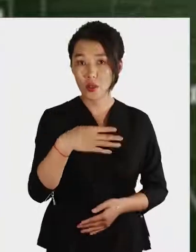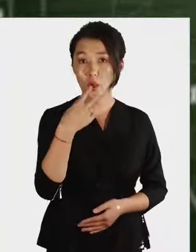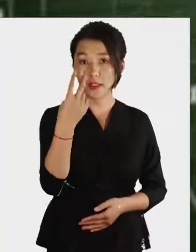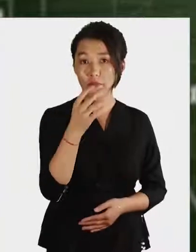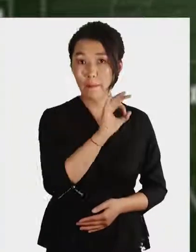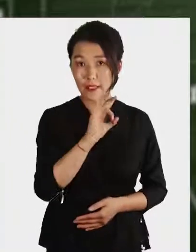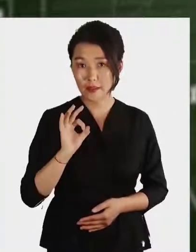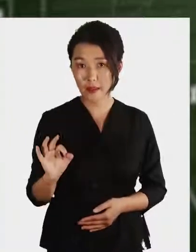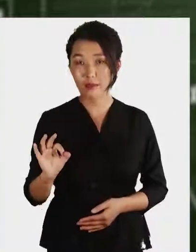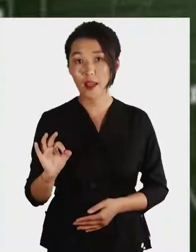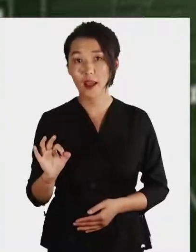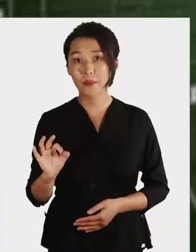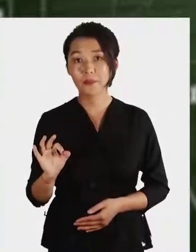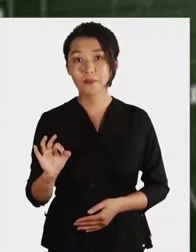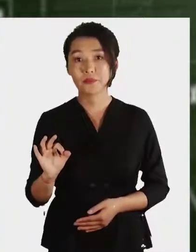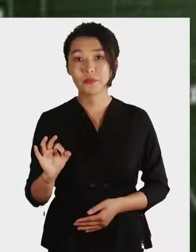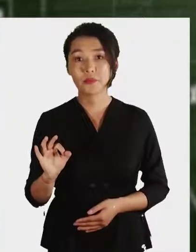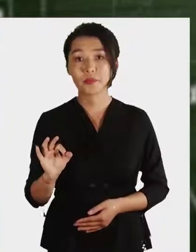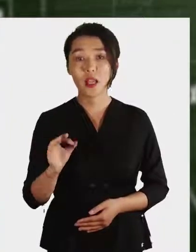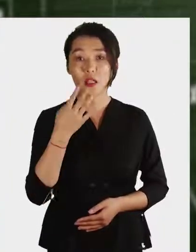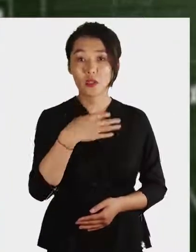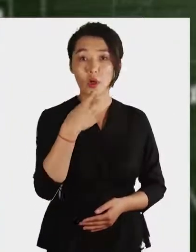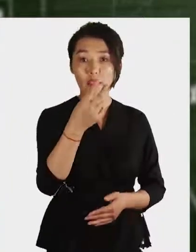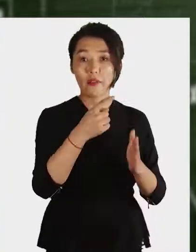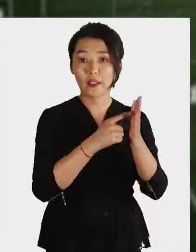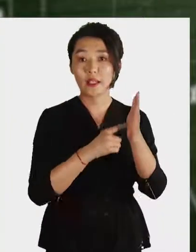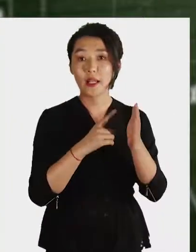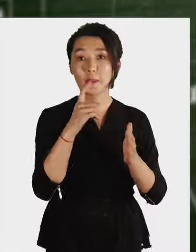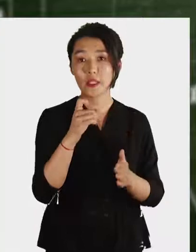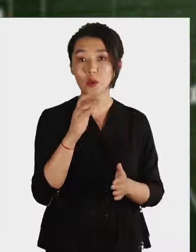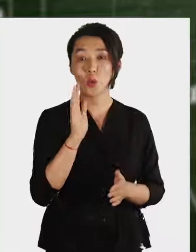42%. 42 делим на 100 будет